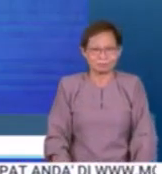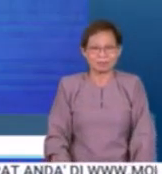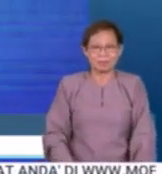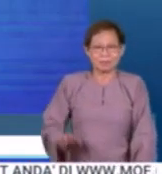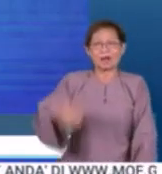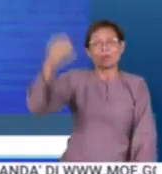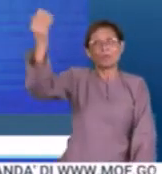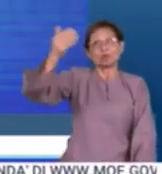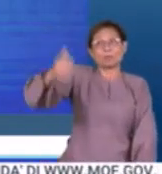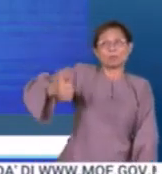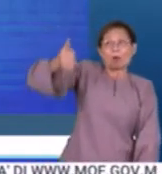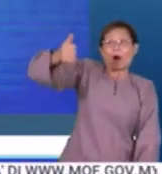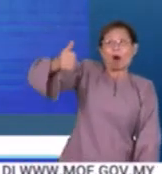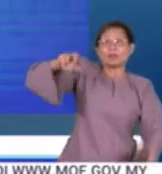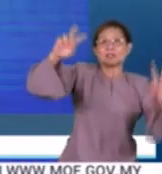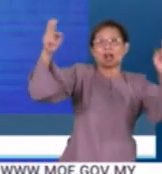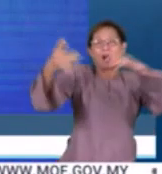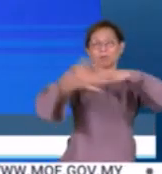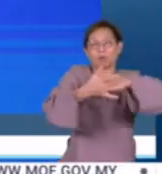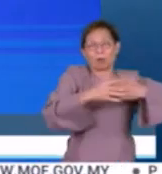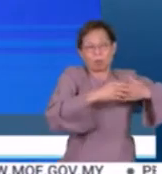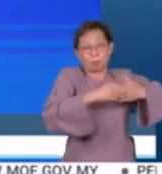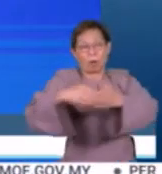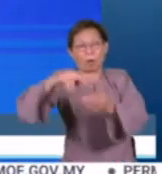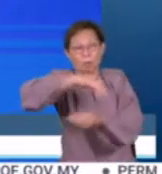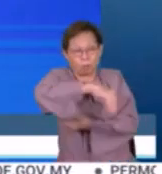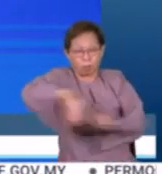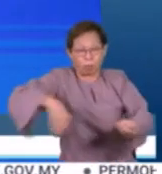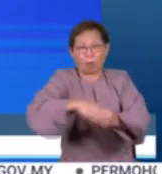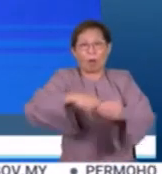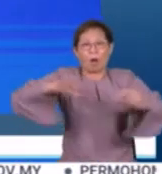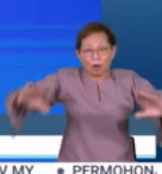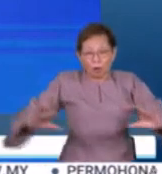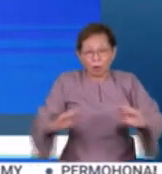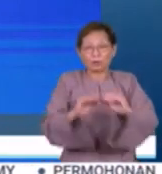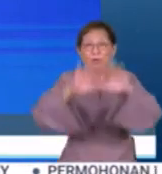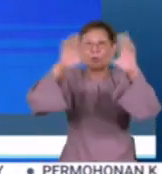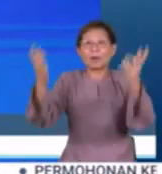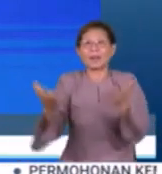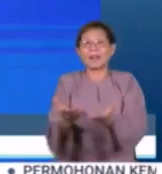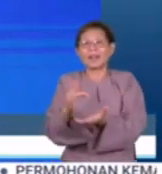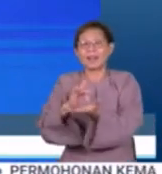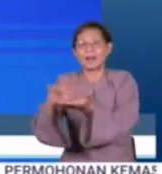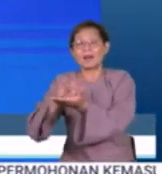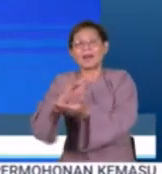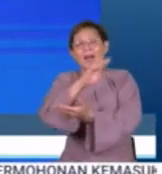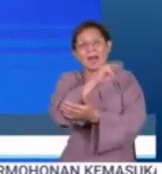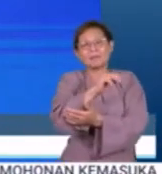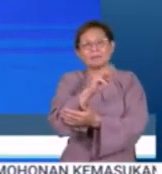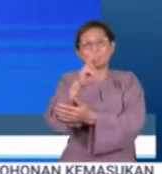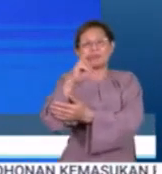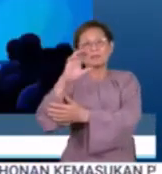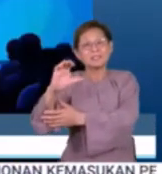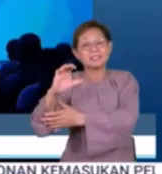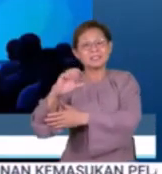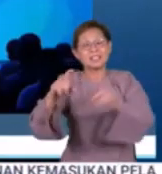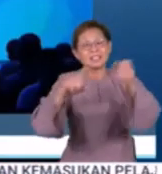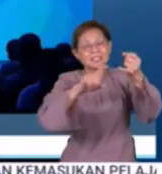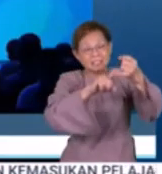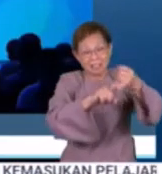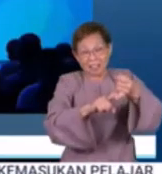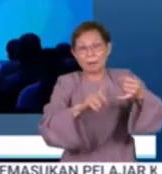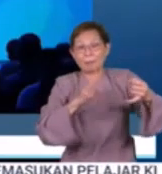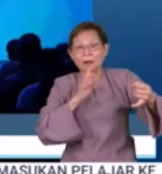beliau dalam ucap Tama bertajuk teknologi memacu perubahan di Kongres dunia mudah alih 2023